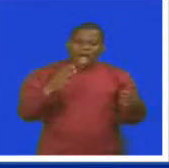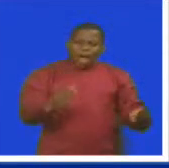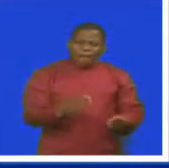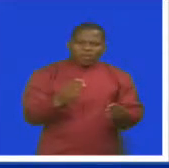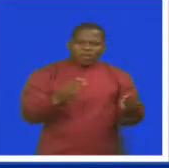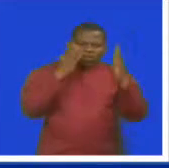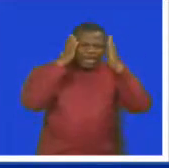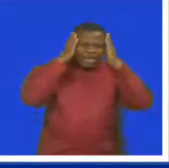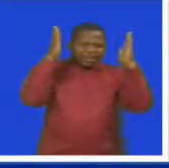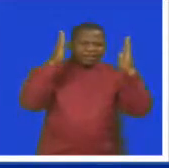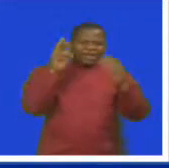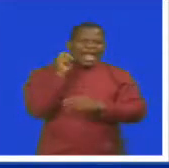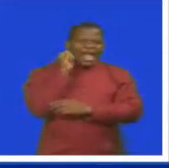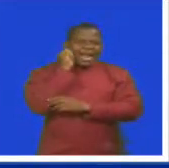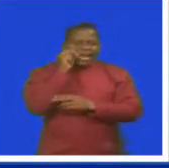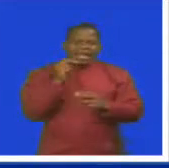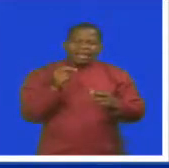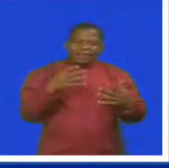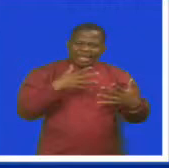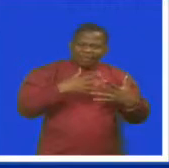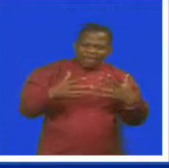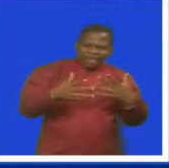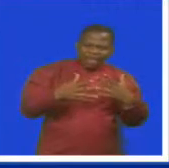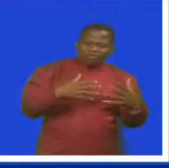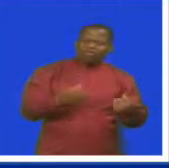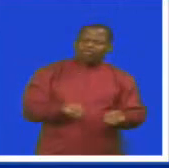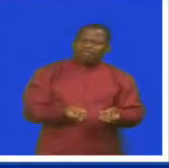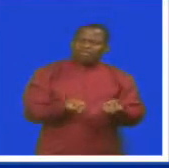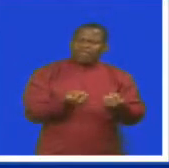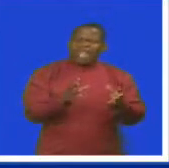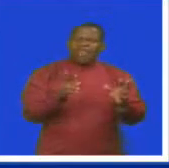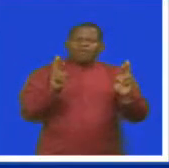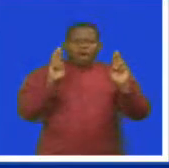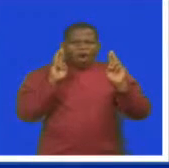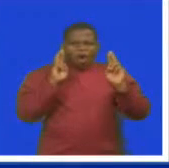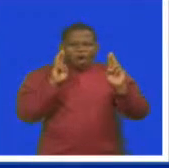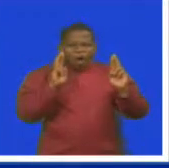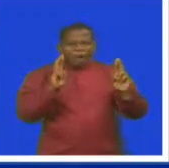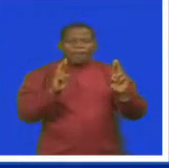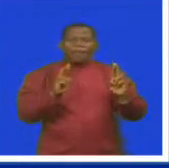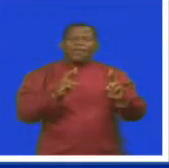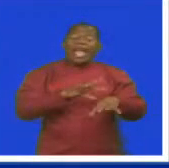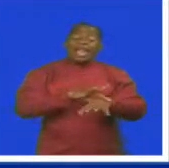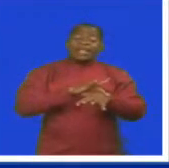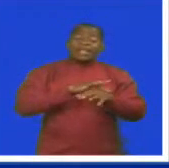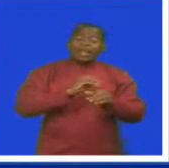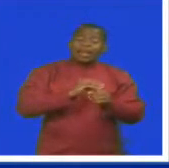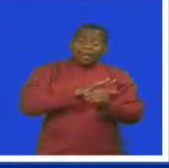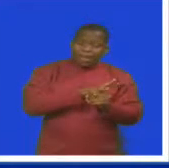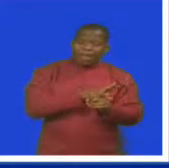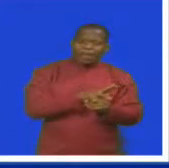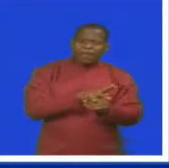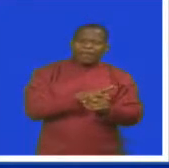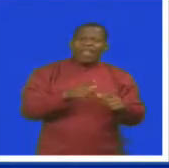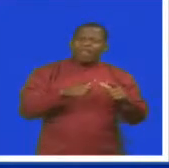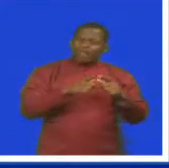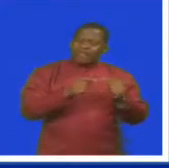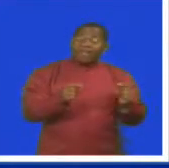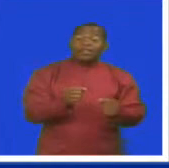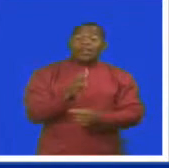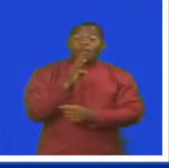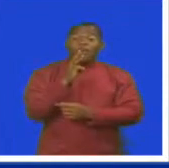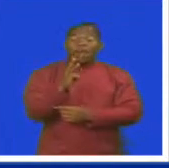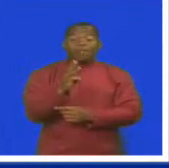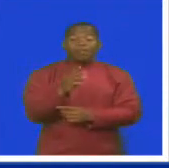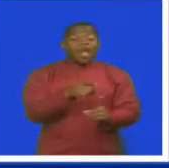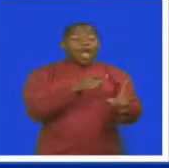umkhuhlane iCOVID-19 utawuncotshwa kuleli. Masuku bekakhuluma ngesikhathi amukela ingoma la yakhwela icembu leSwazi Gospel Singers lekhuluma